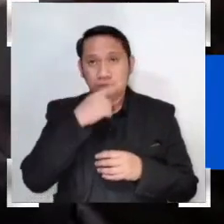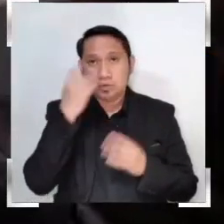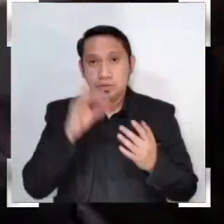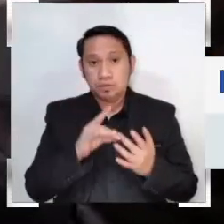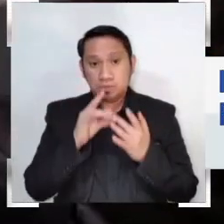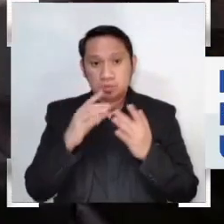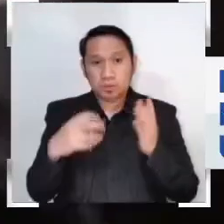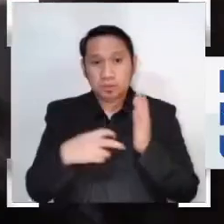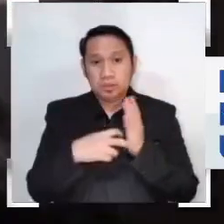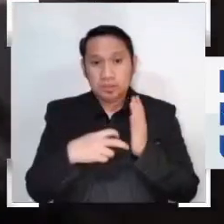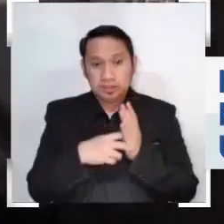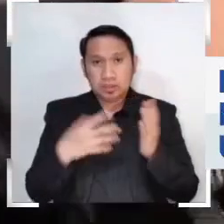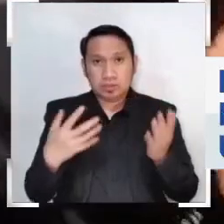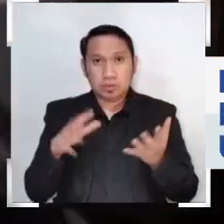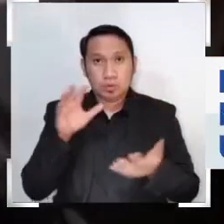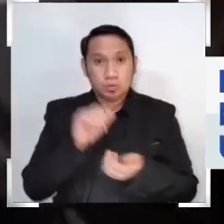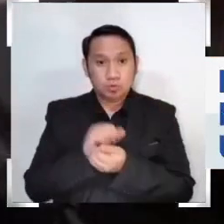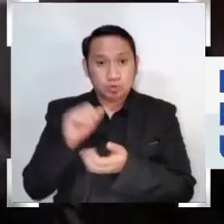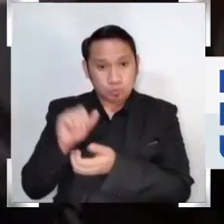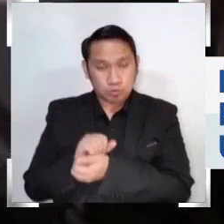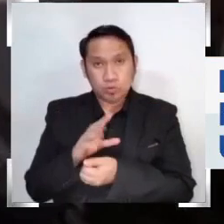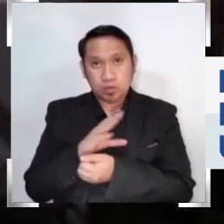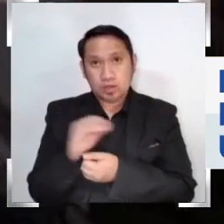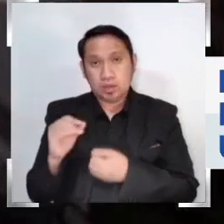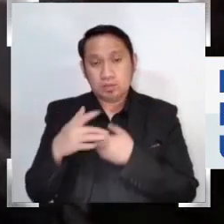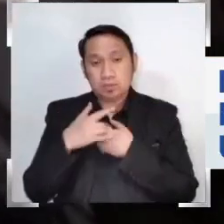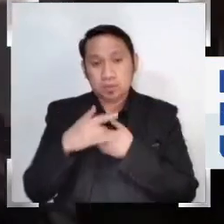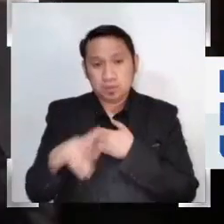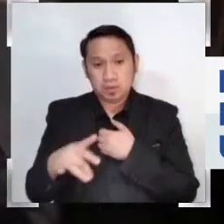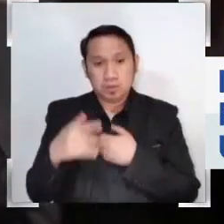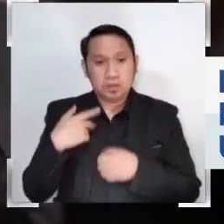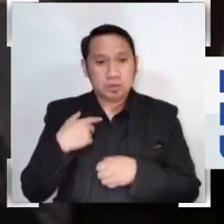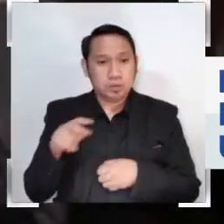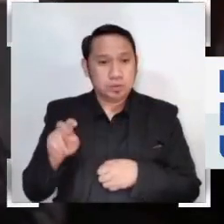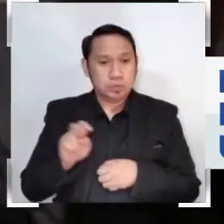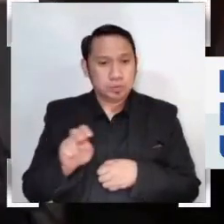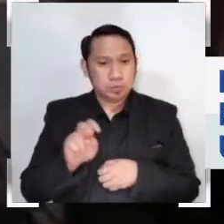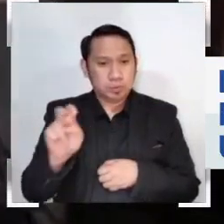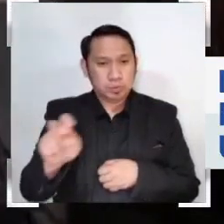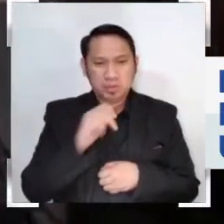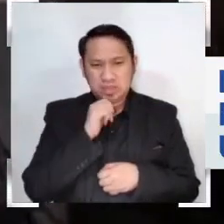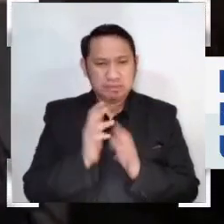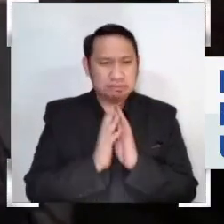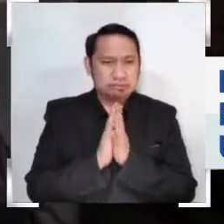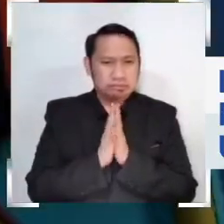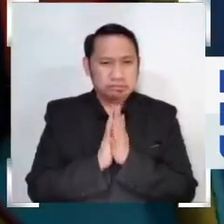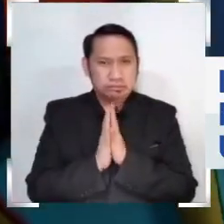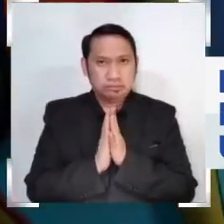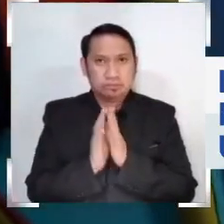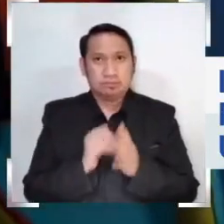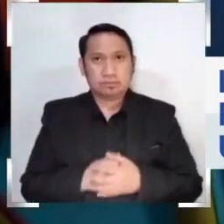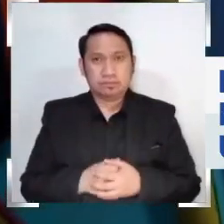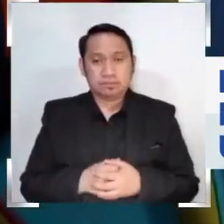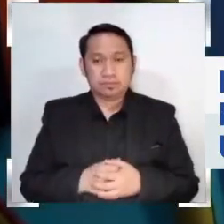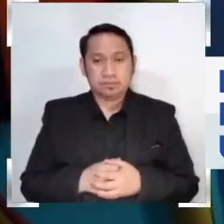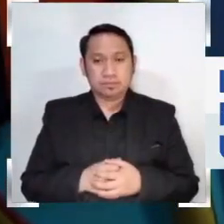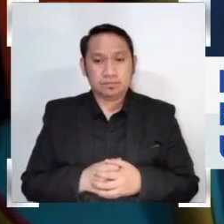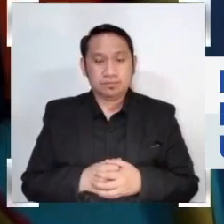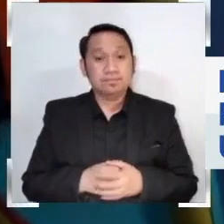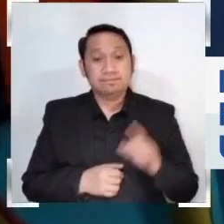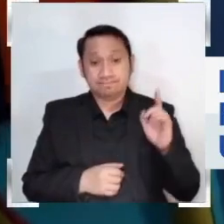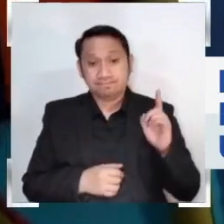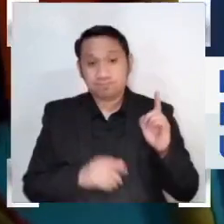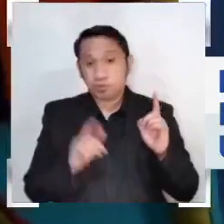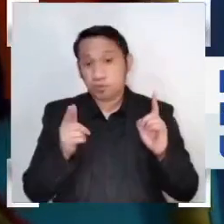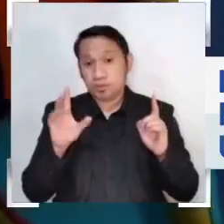ngayon nagkakaubasan po. Maaga po kami bumiyahe para hindi po magsiksikan or crowded po. Si Macario,